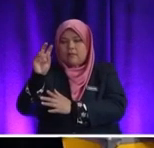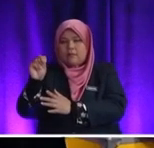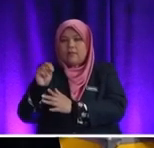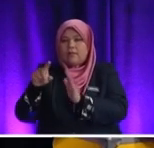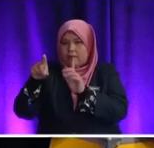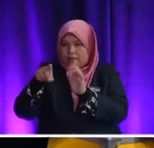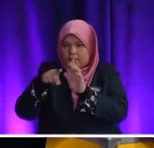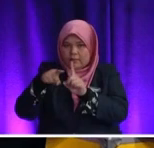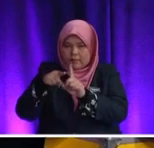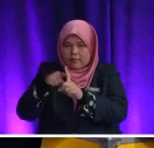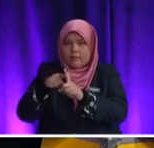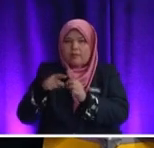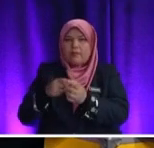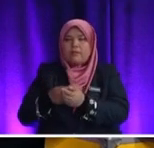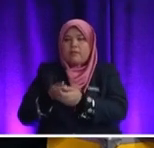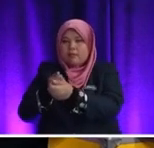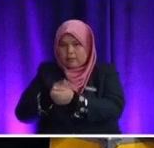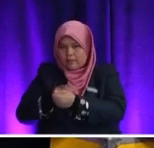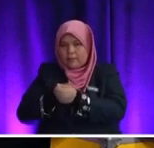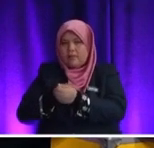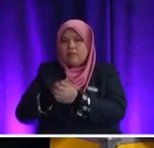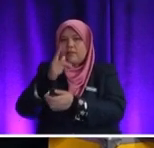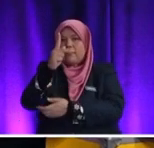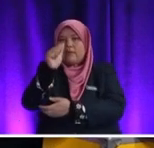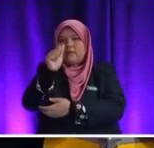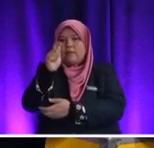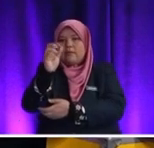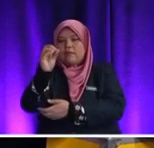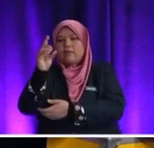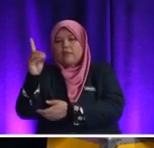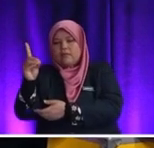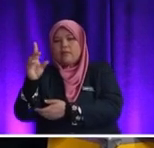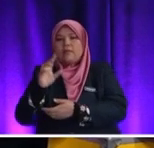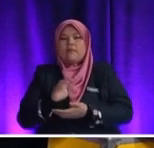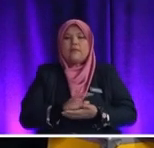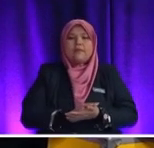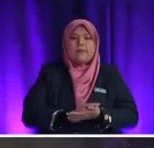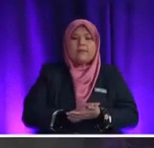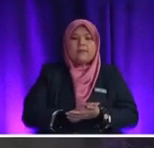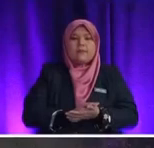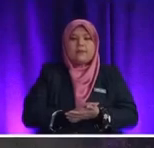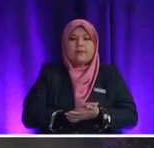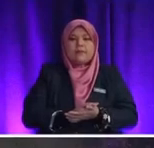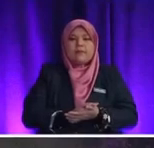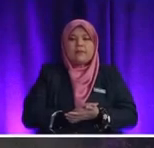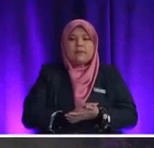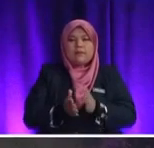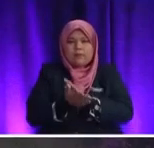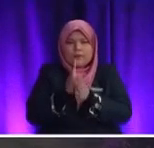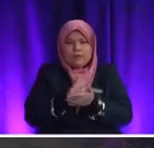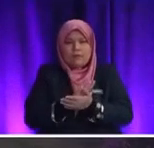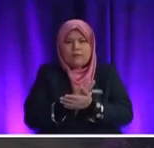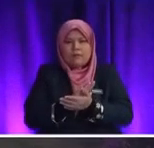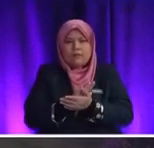namanya Canyon Sudah tadi ke keton Hai caranya oke nah Iya Jadi kalau